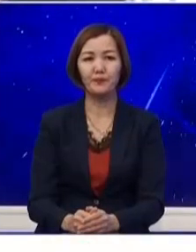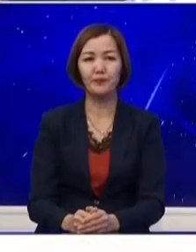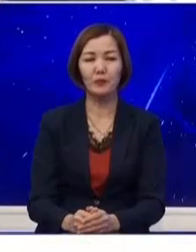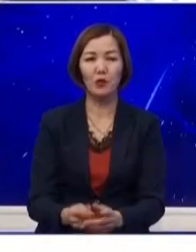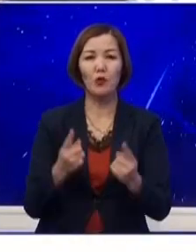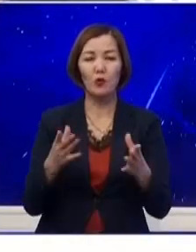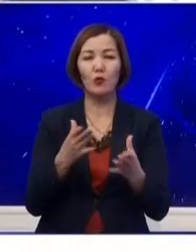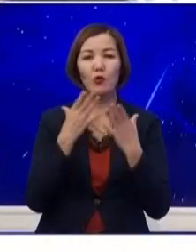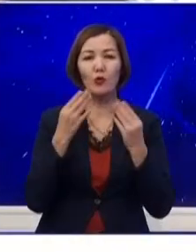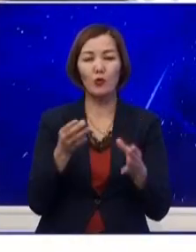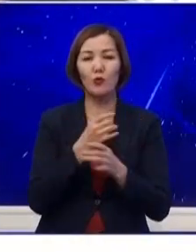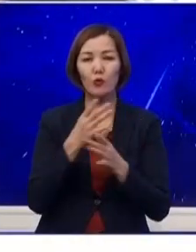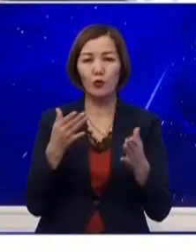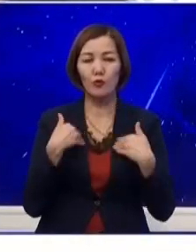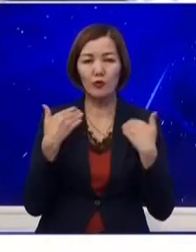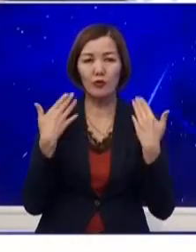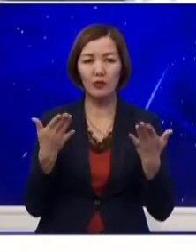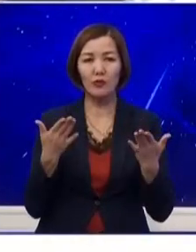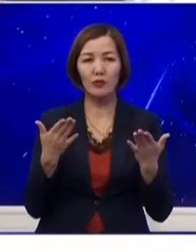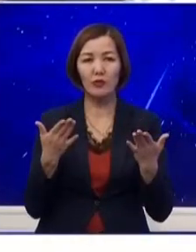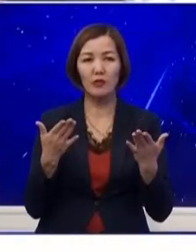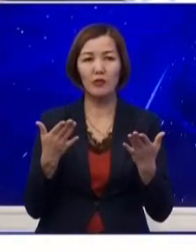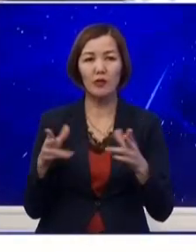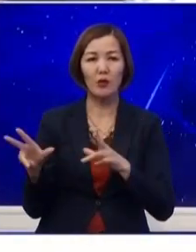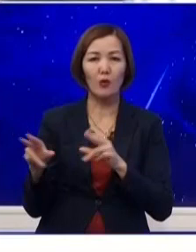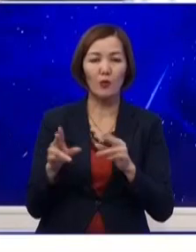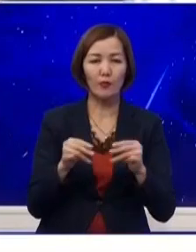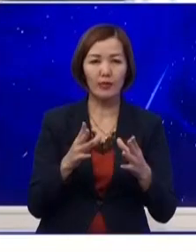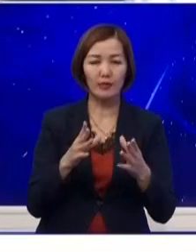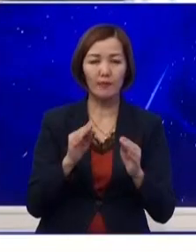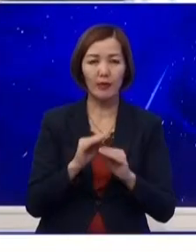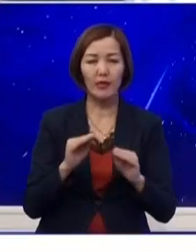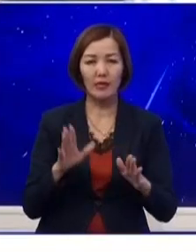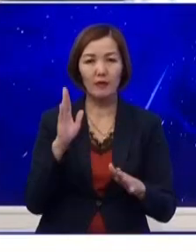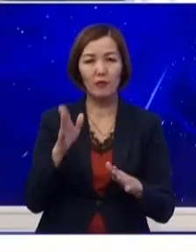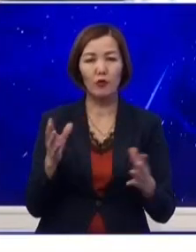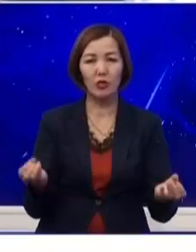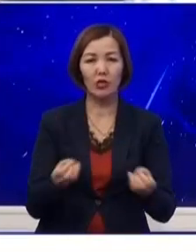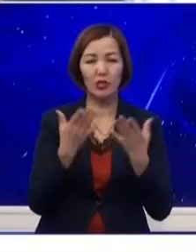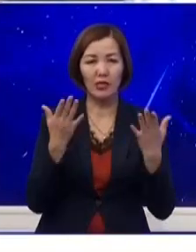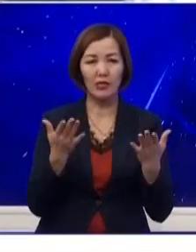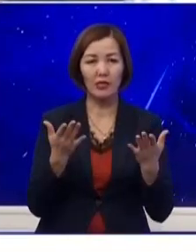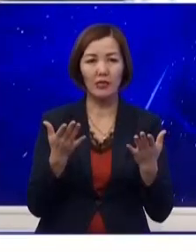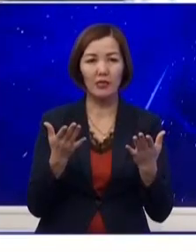мереке құтты болсын. Осы біздің орталықта өсіп жатқан балаларымыздың болашағы жарқын,